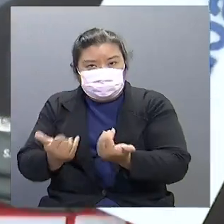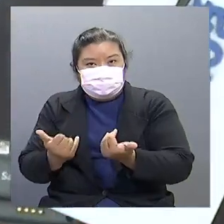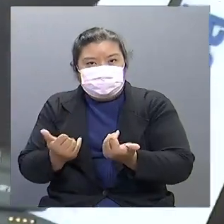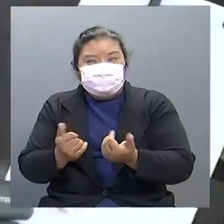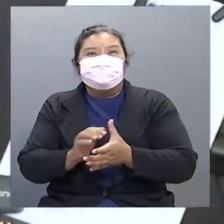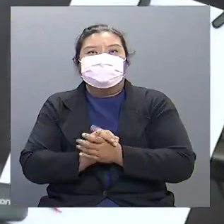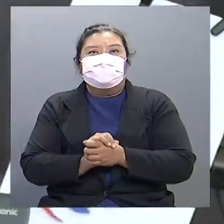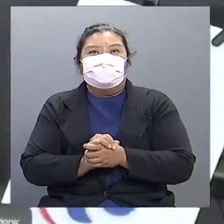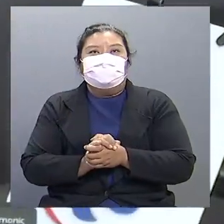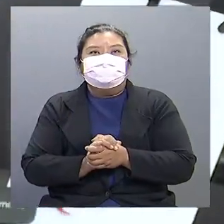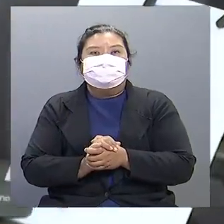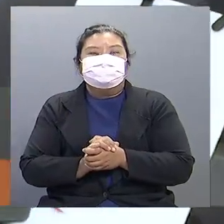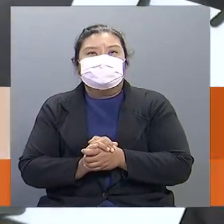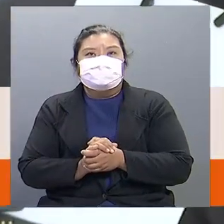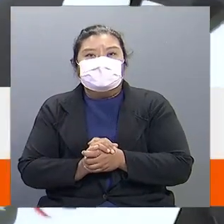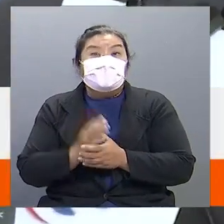ช่วงแรกๆที่ลง